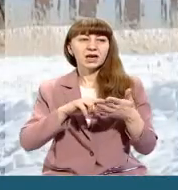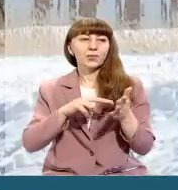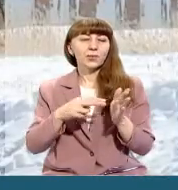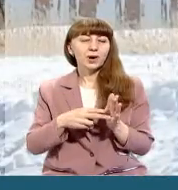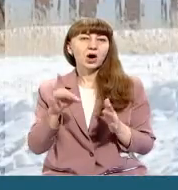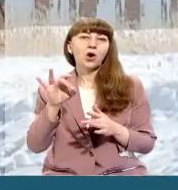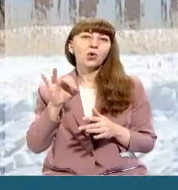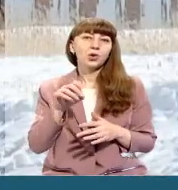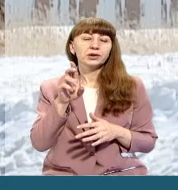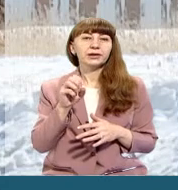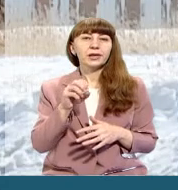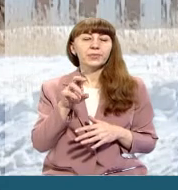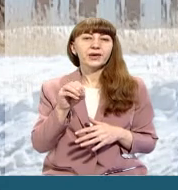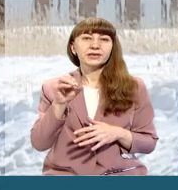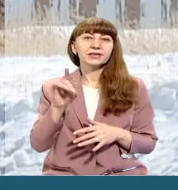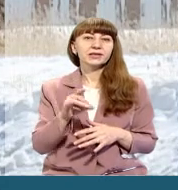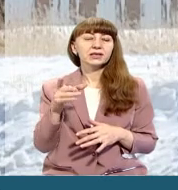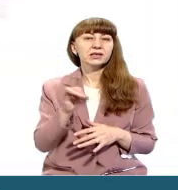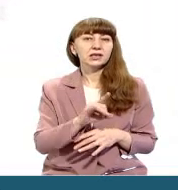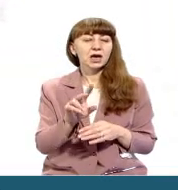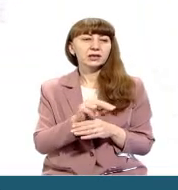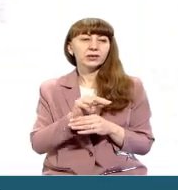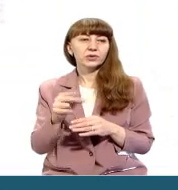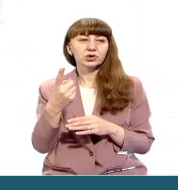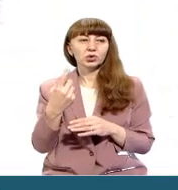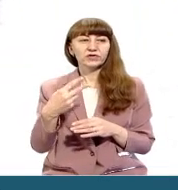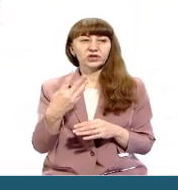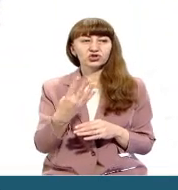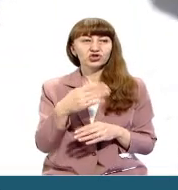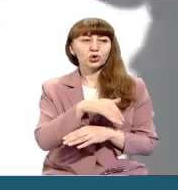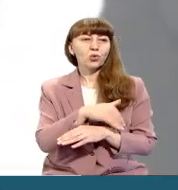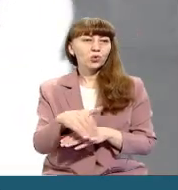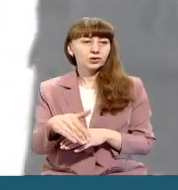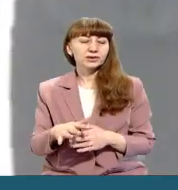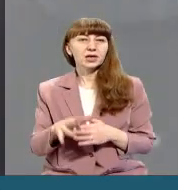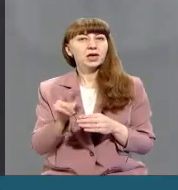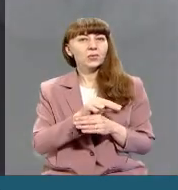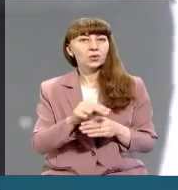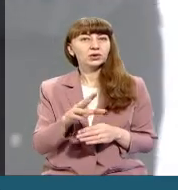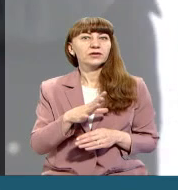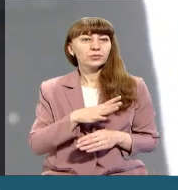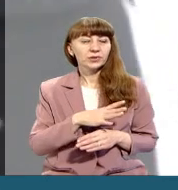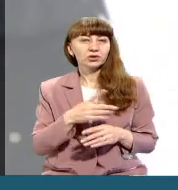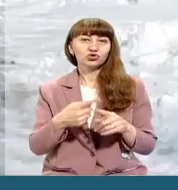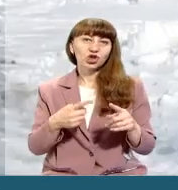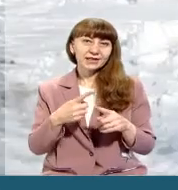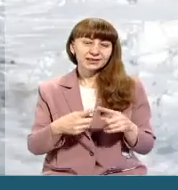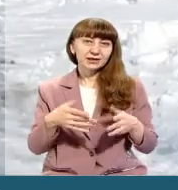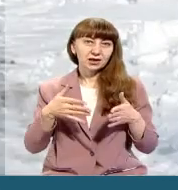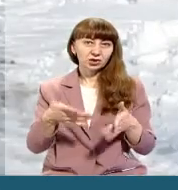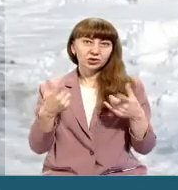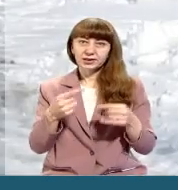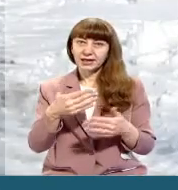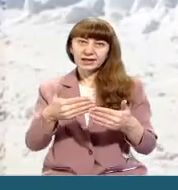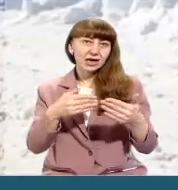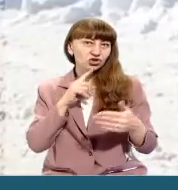аул ель бсг в сёлах отремонтировали 124 улицы ремонту подлежали Даже те участки где никогда и раньше не